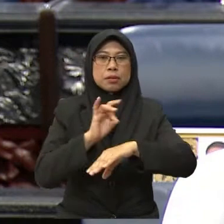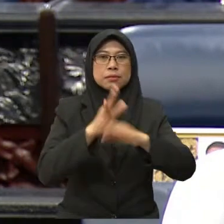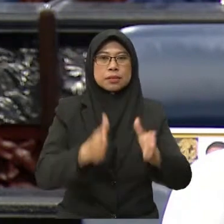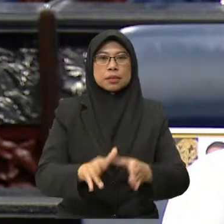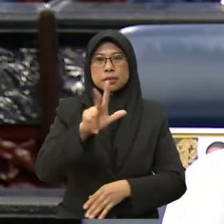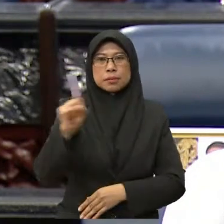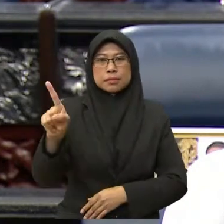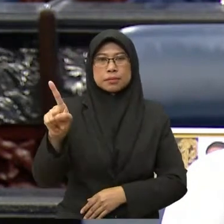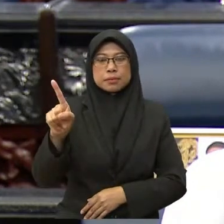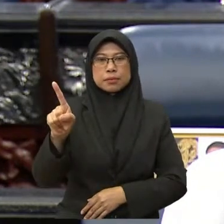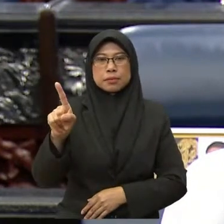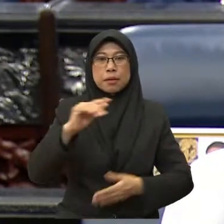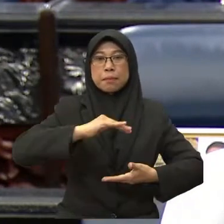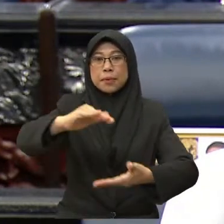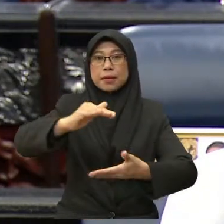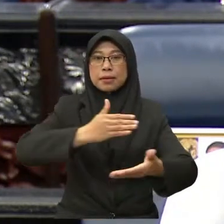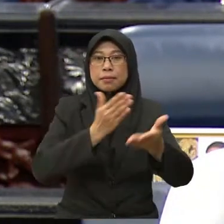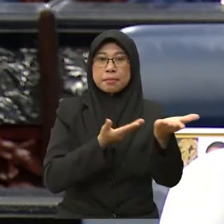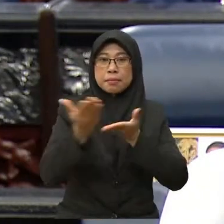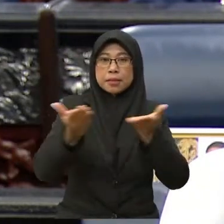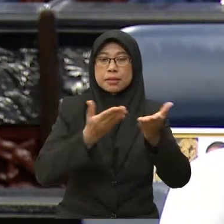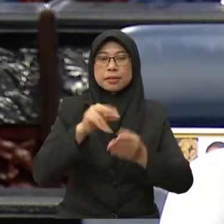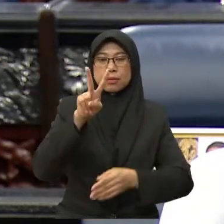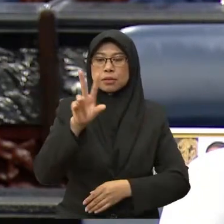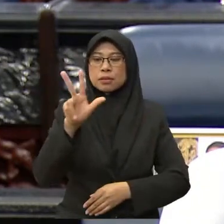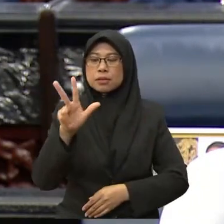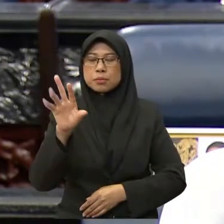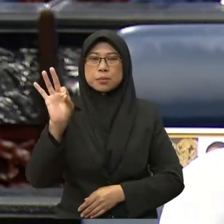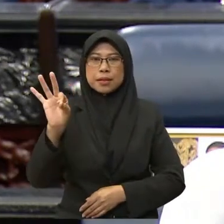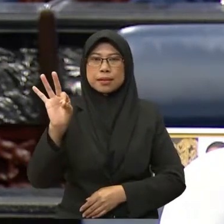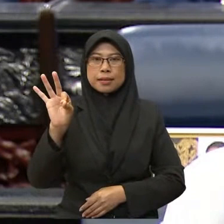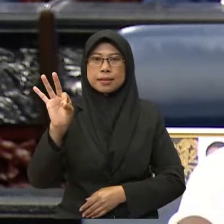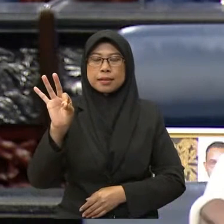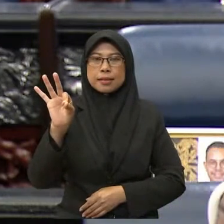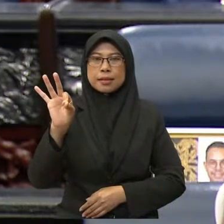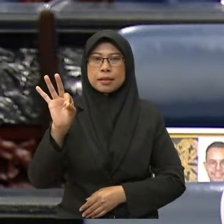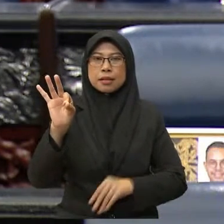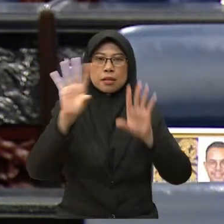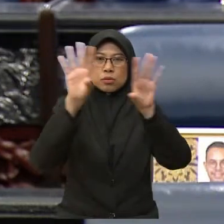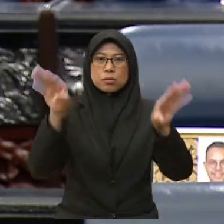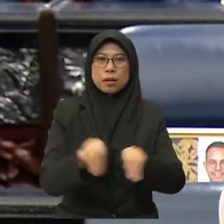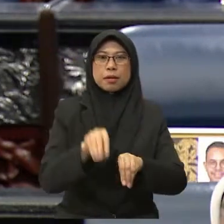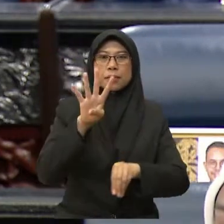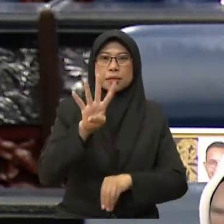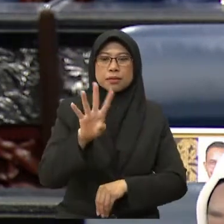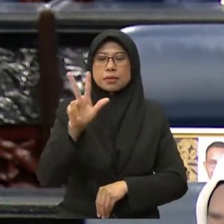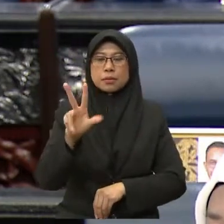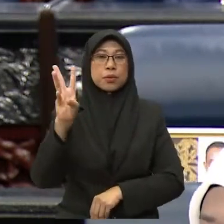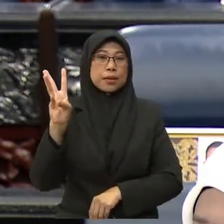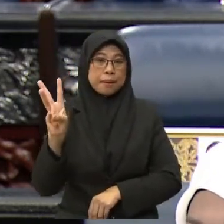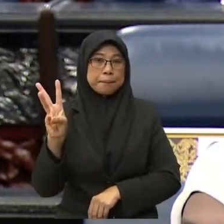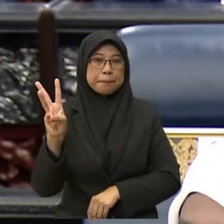31, pembekal dan perkhidmatan 239, berjumlah 2,436